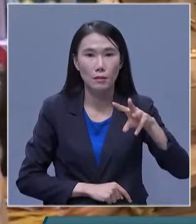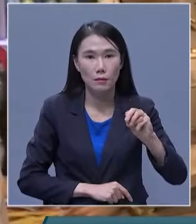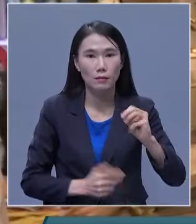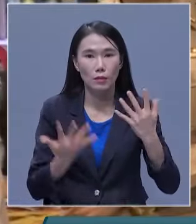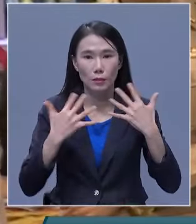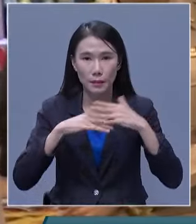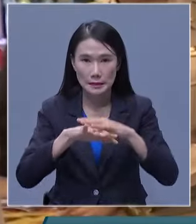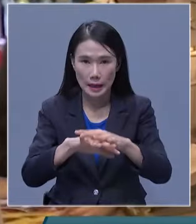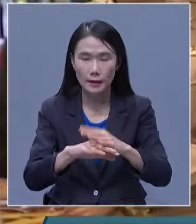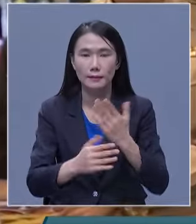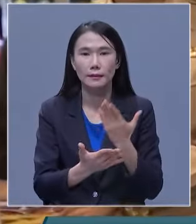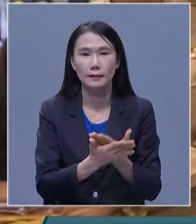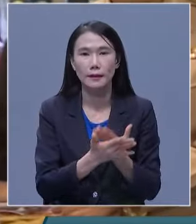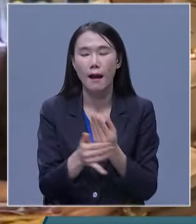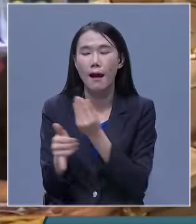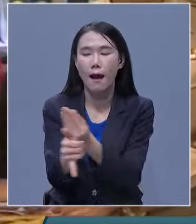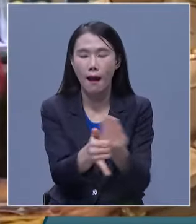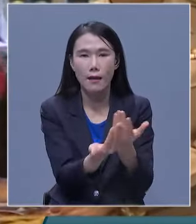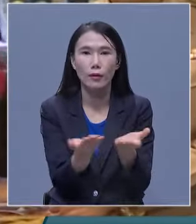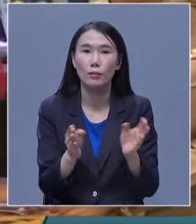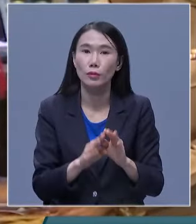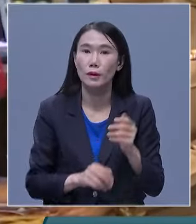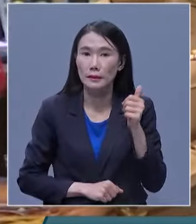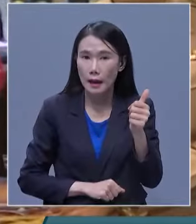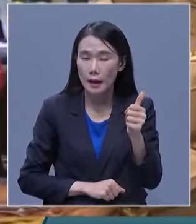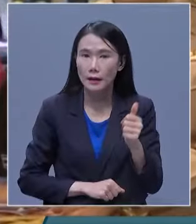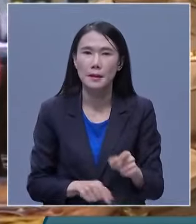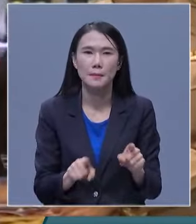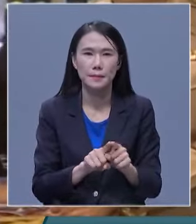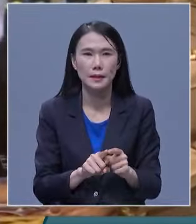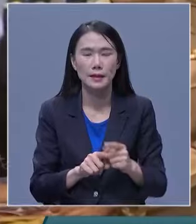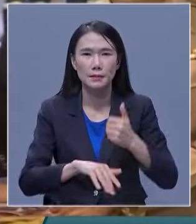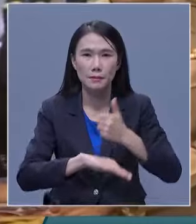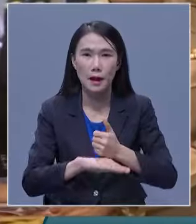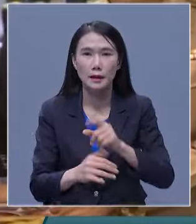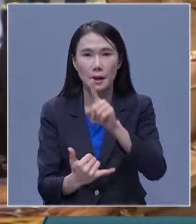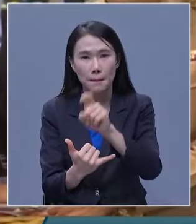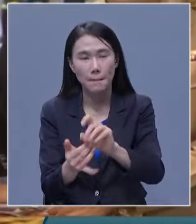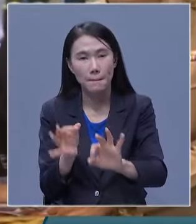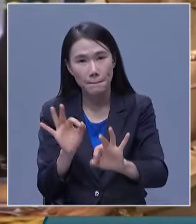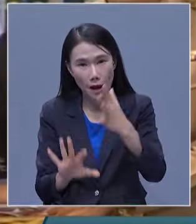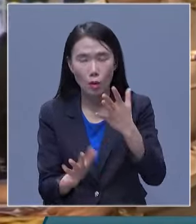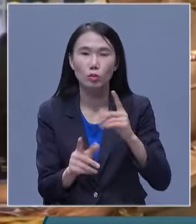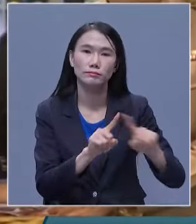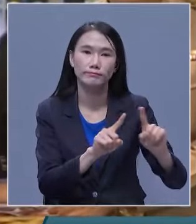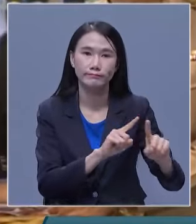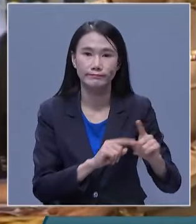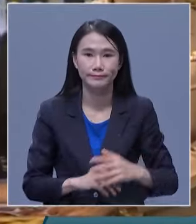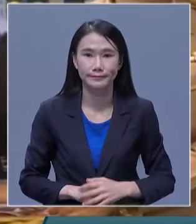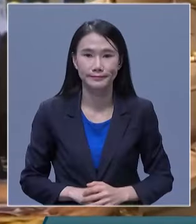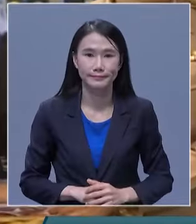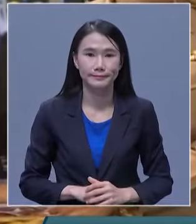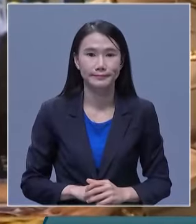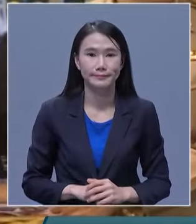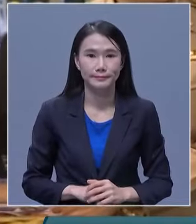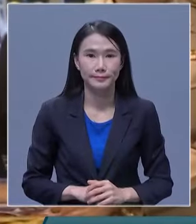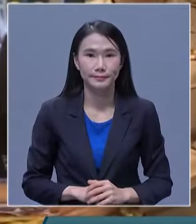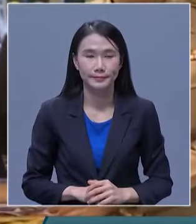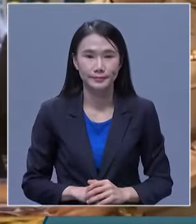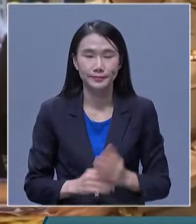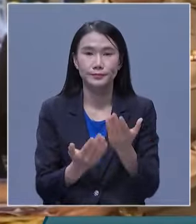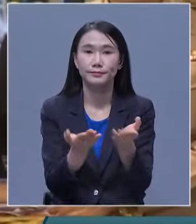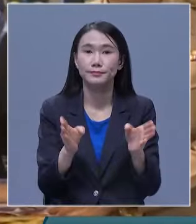แล้วก็นำเงินมามอบให้กับครอบครัวก่อนนะคะเพื่อจะได้ใช้อาจจะเป็นค่าจัดการในการทำศพต่างๆนะคะซึ่งในบรรดา